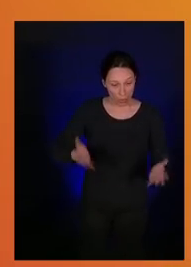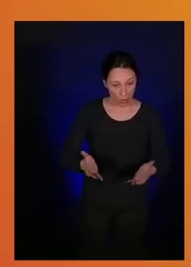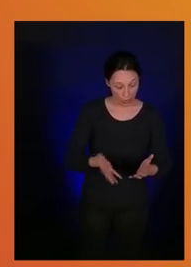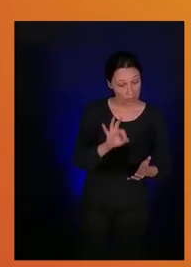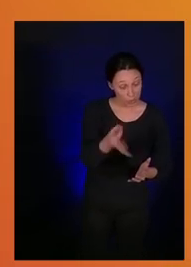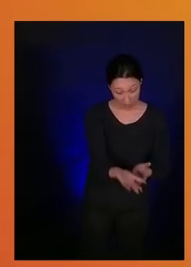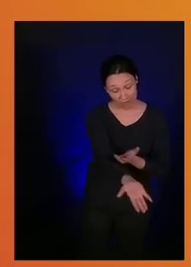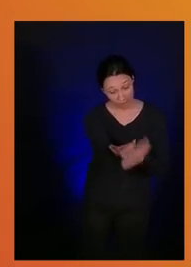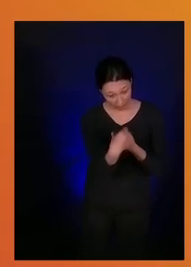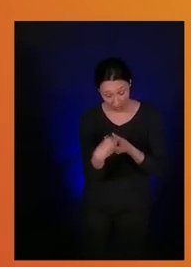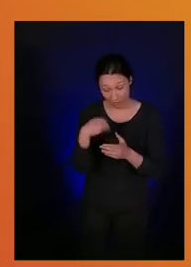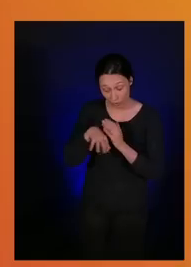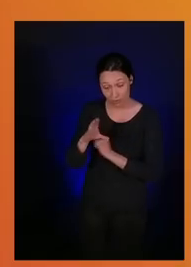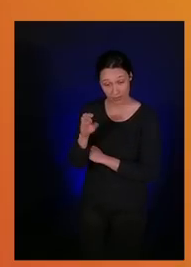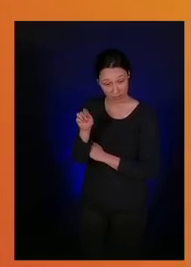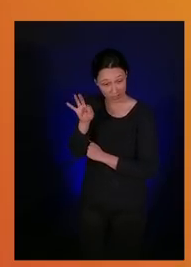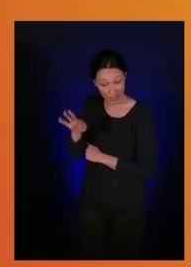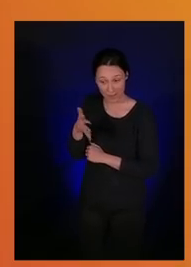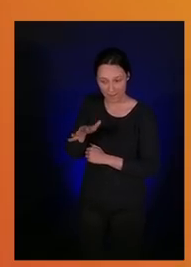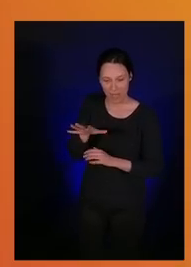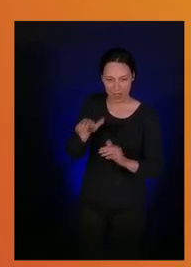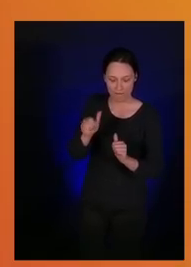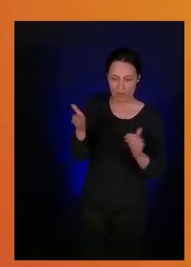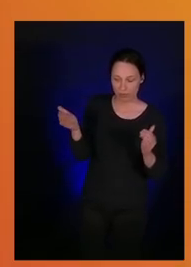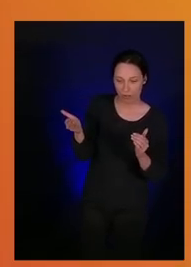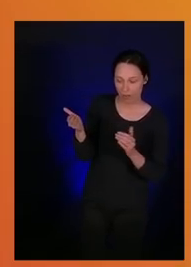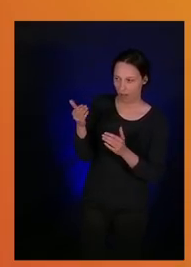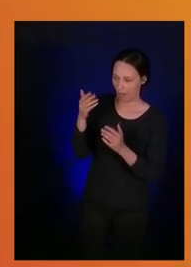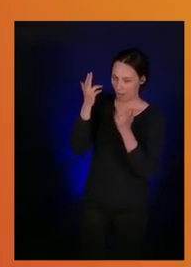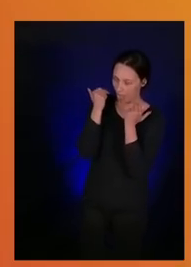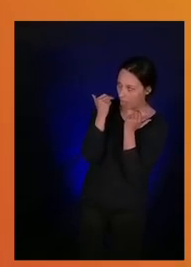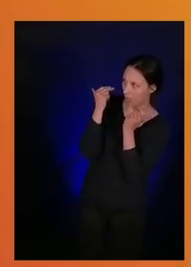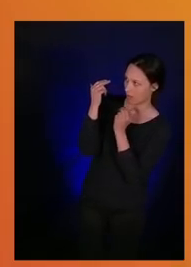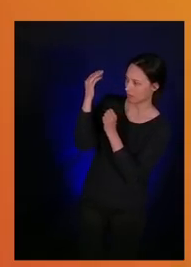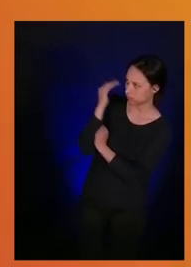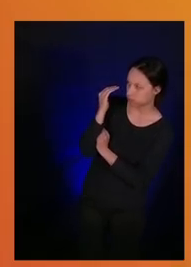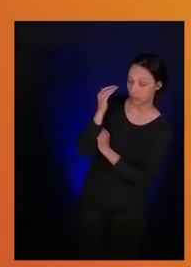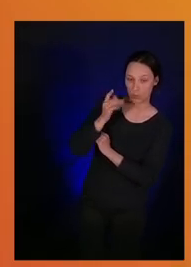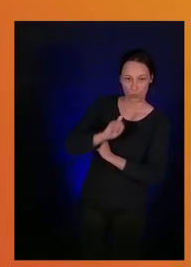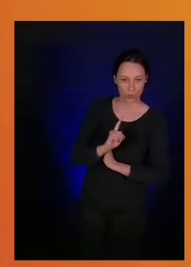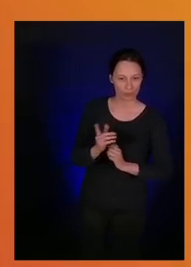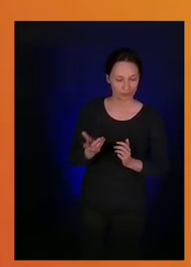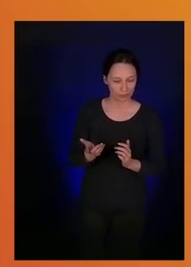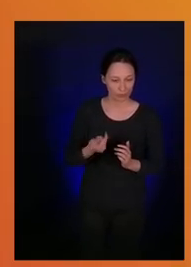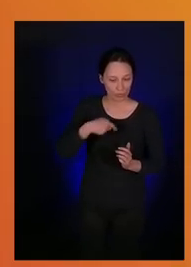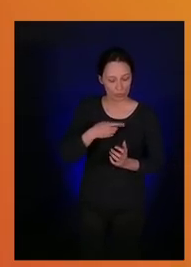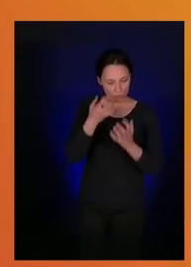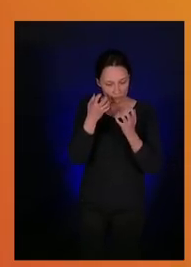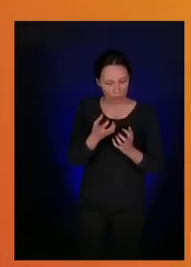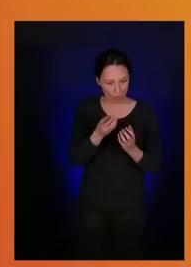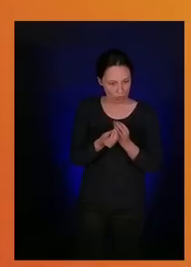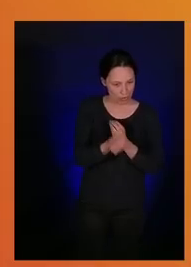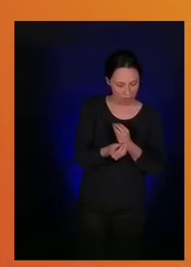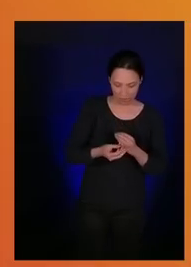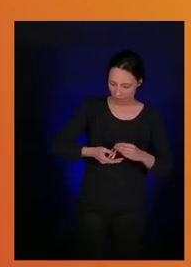subir ou de faire face à des mécanismes de domination. Nous avons à y donner vie et la direction